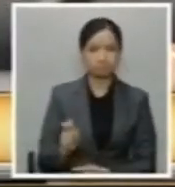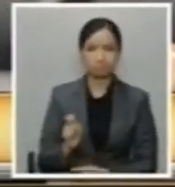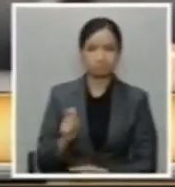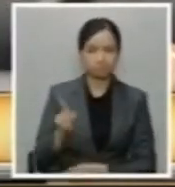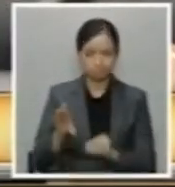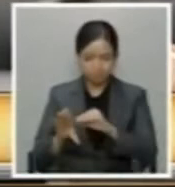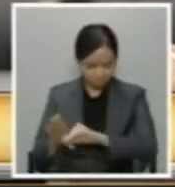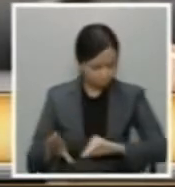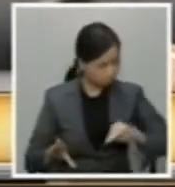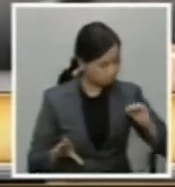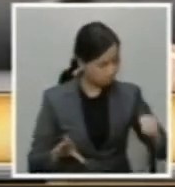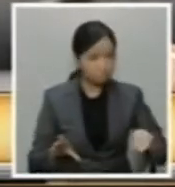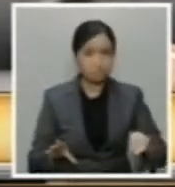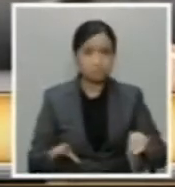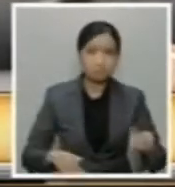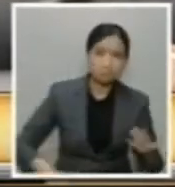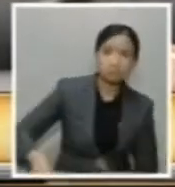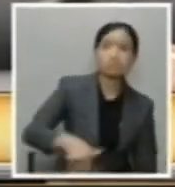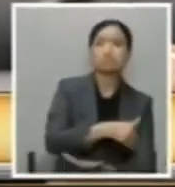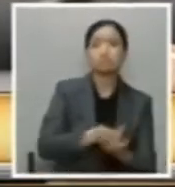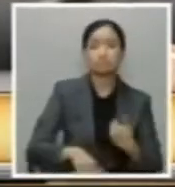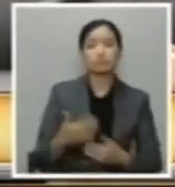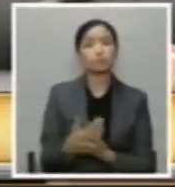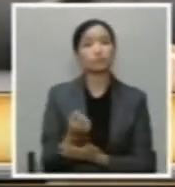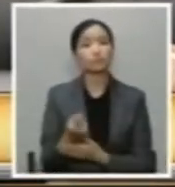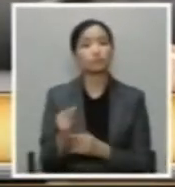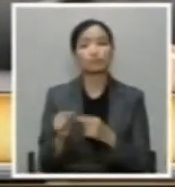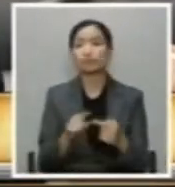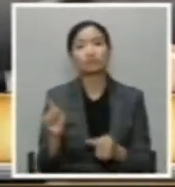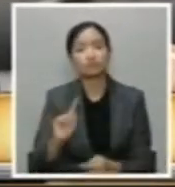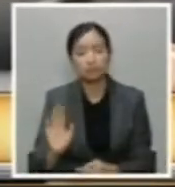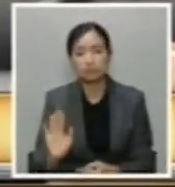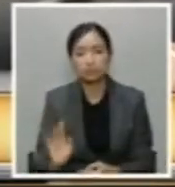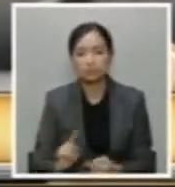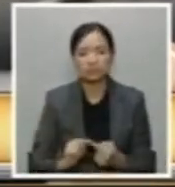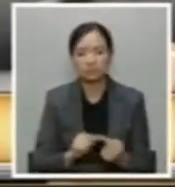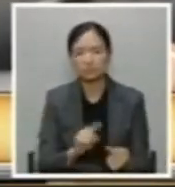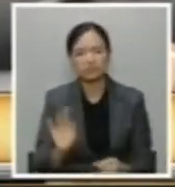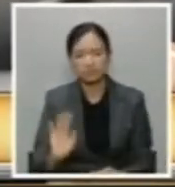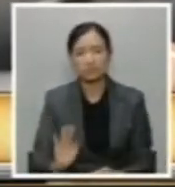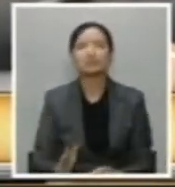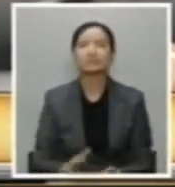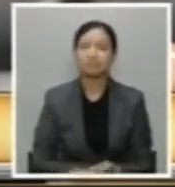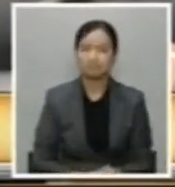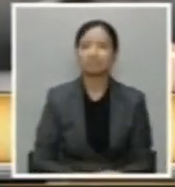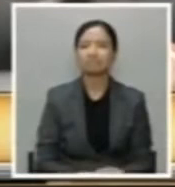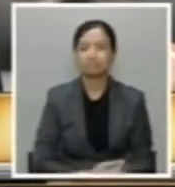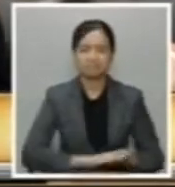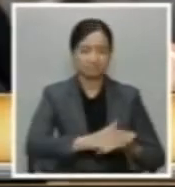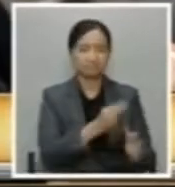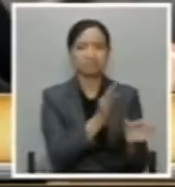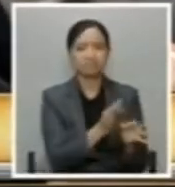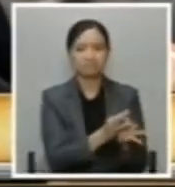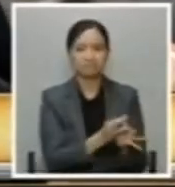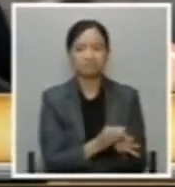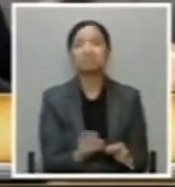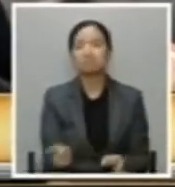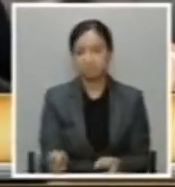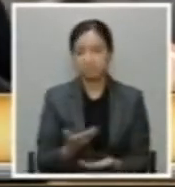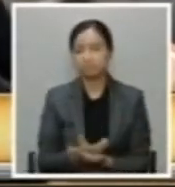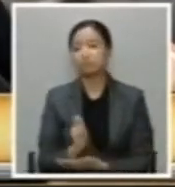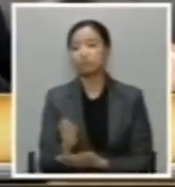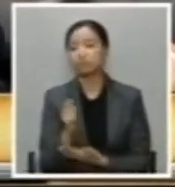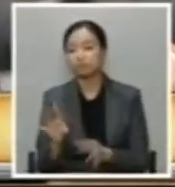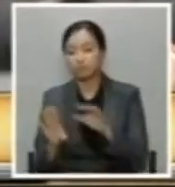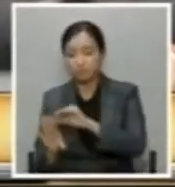ลุ่มแต่ไม่ใช่รีเบทเป็นเงินสดให้เอาไปใช้ต่อเป็นการรีเบทเข้าบัญชีกองทุนการออมแห่งชาติของ